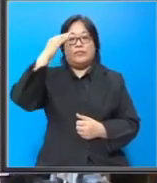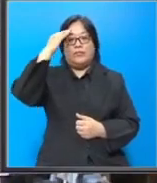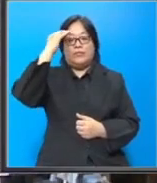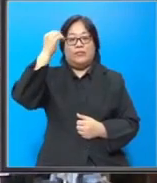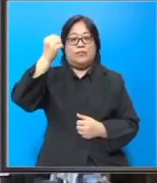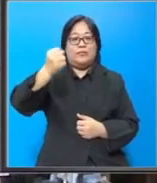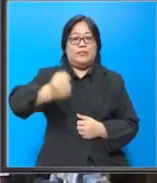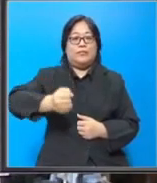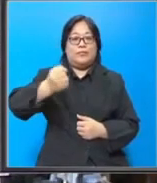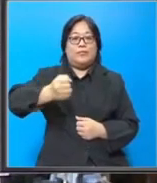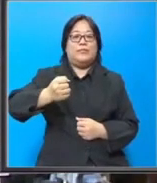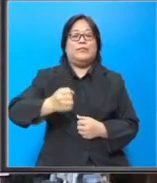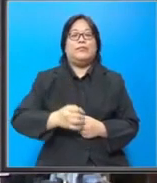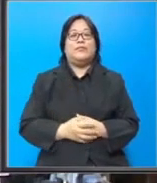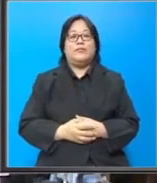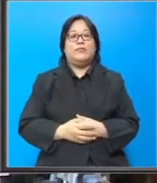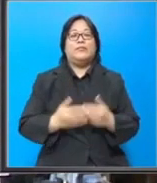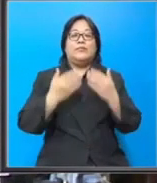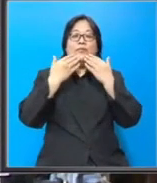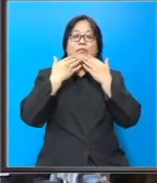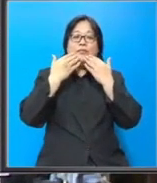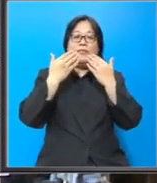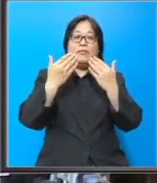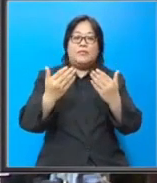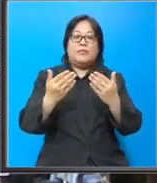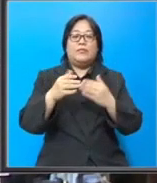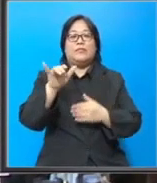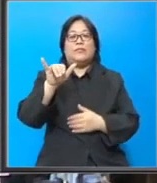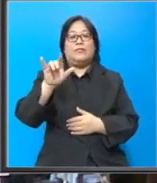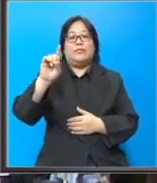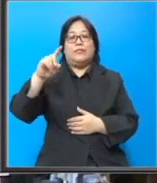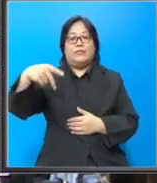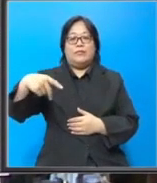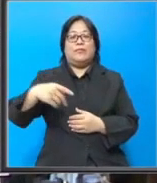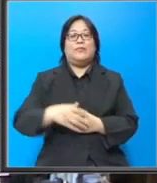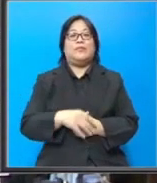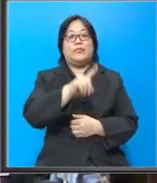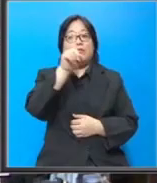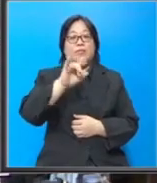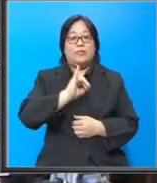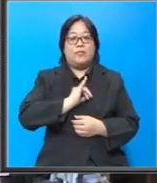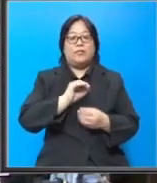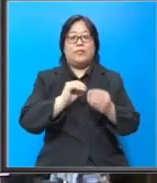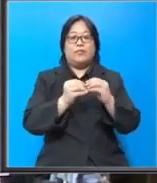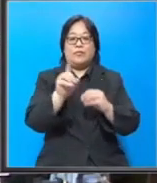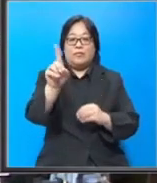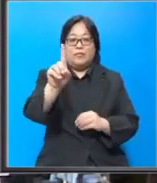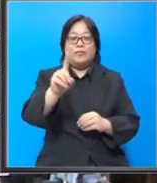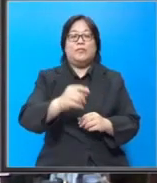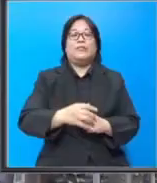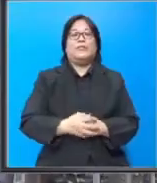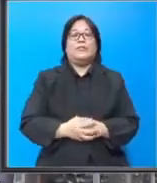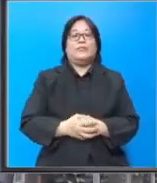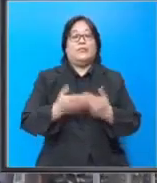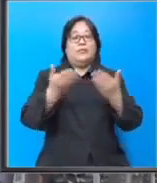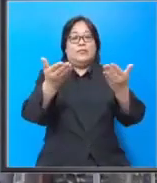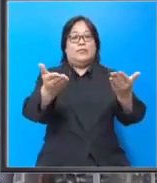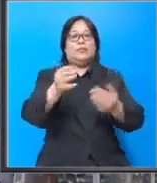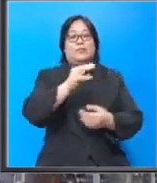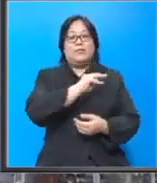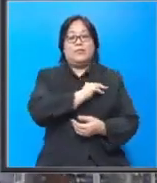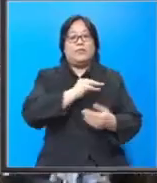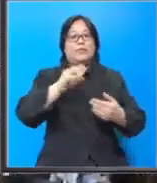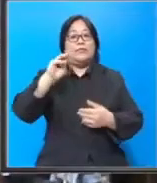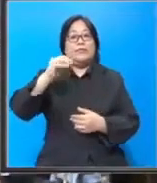Assalamualaikum Warahmatullahi Ta'ala Wabarakatuh hem kasih ya Liverpool soalan Ombo 1 hilang